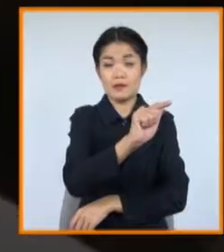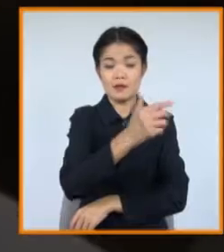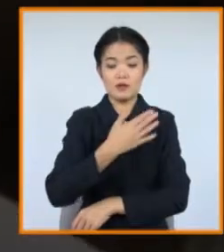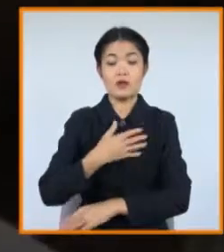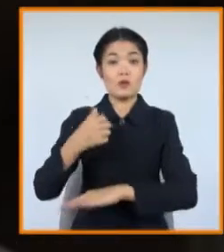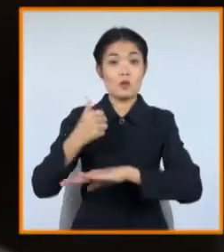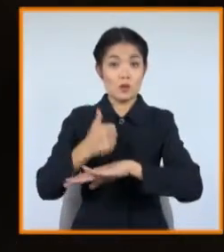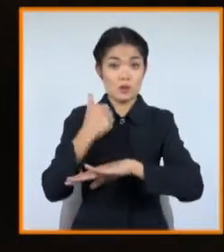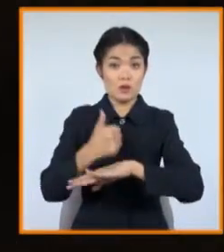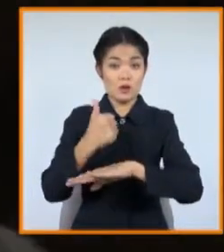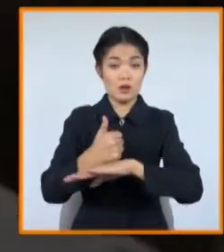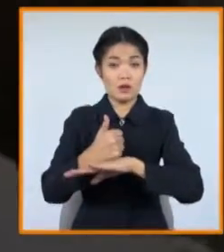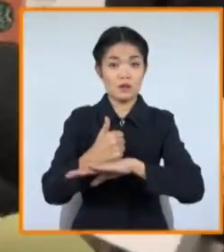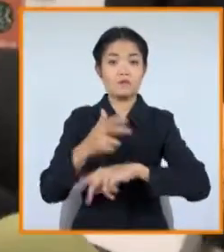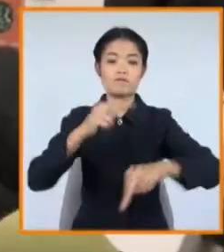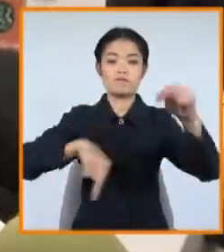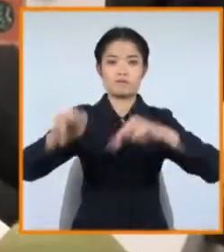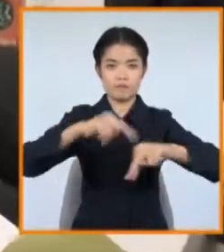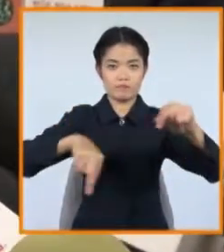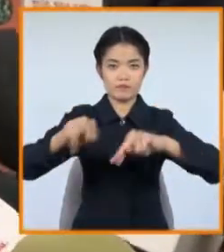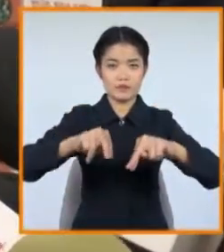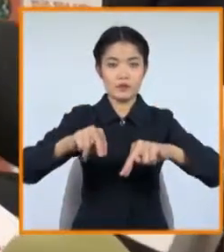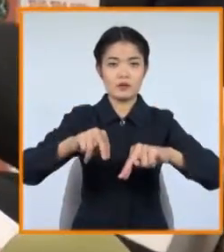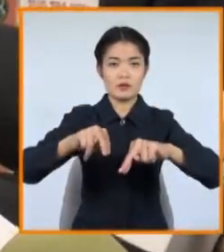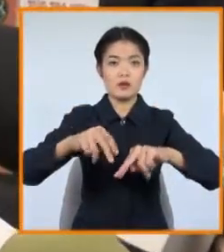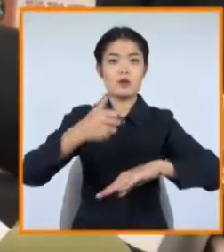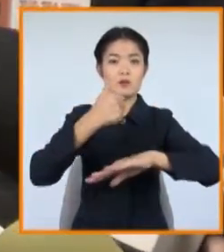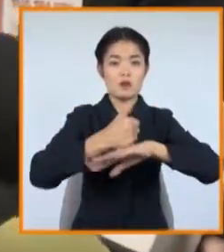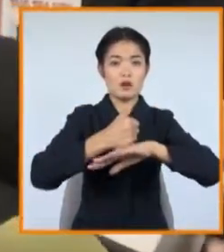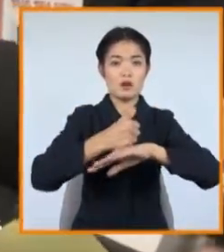ยการรักษาความมั่นคงภายในราชอาณาจักรหรือผอ.รมน.